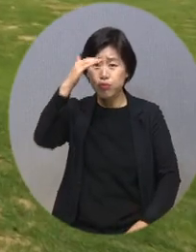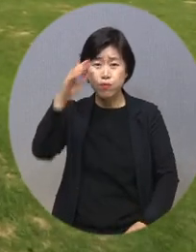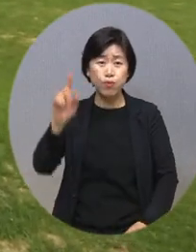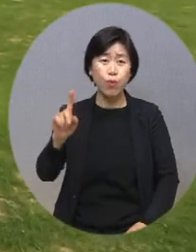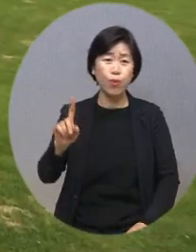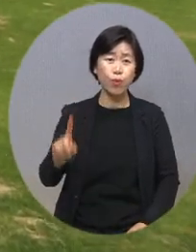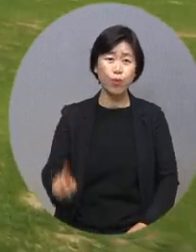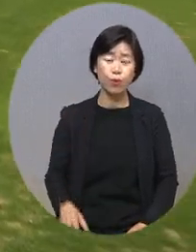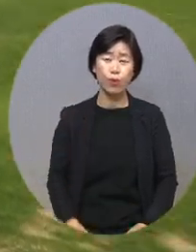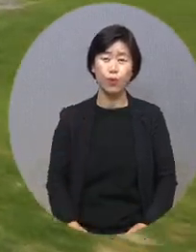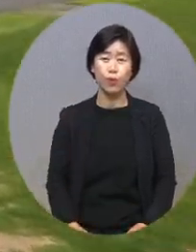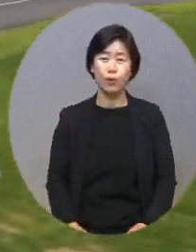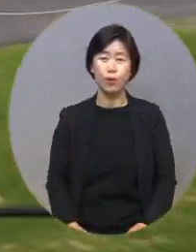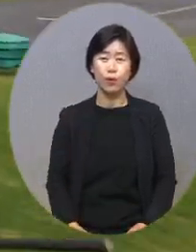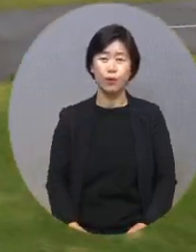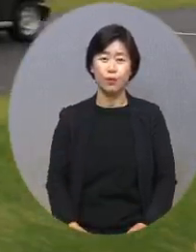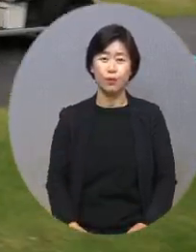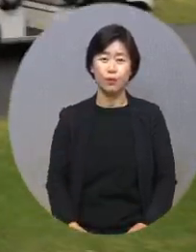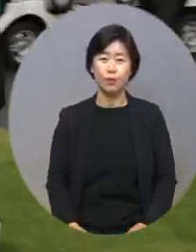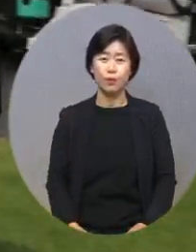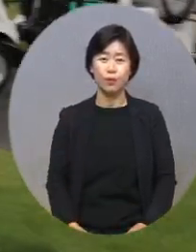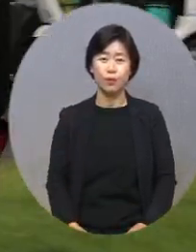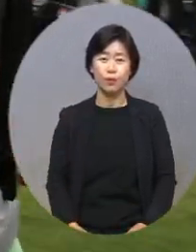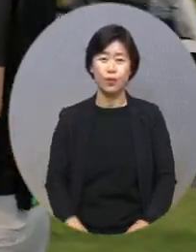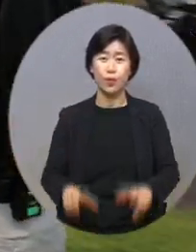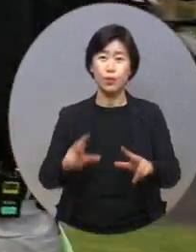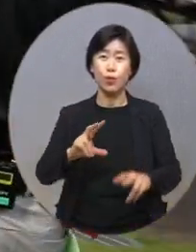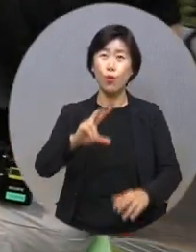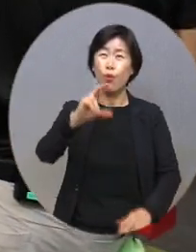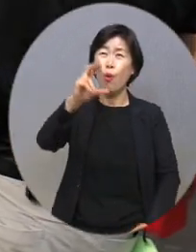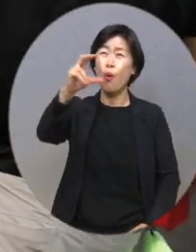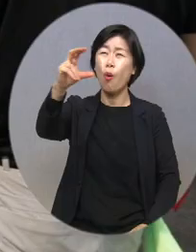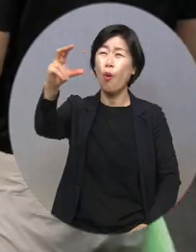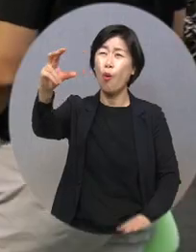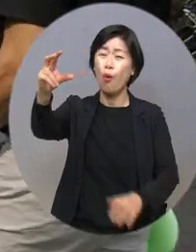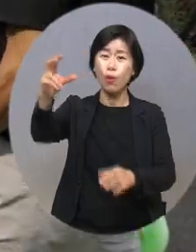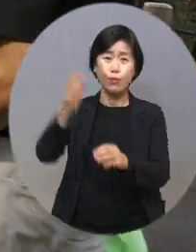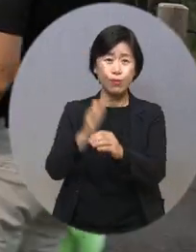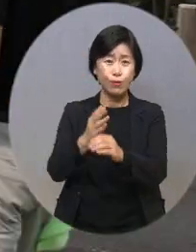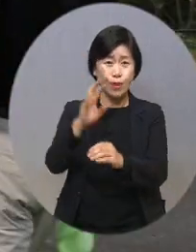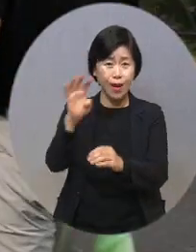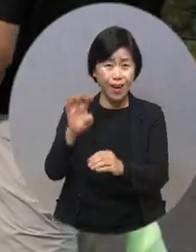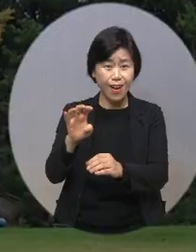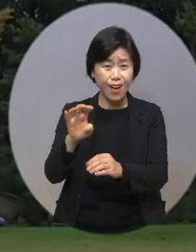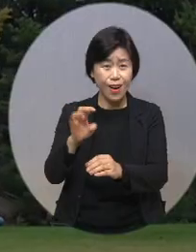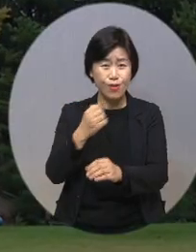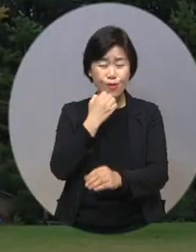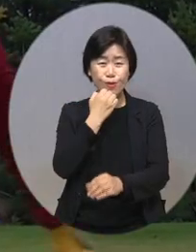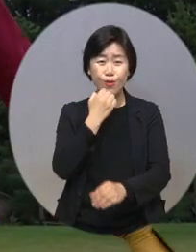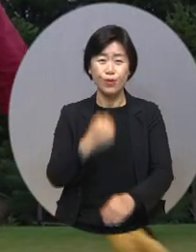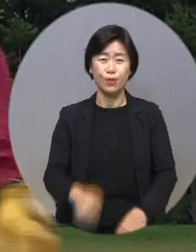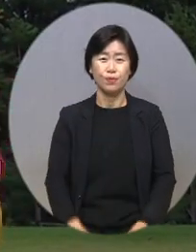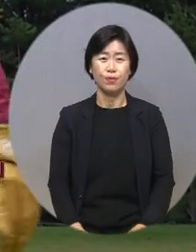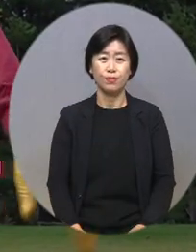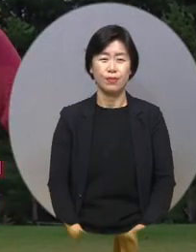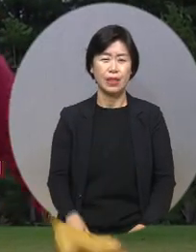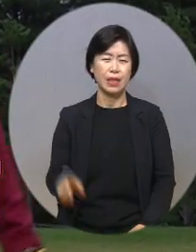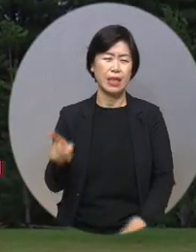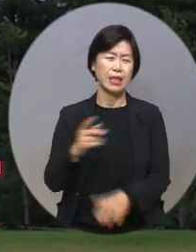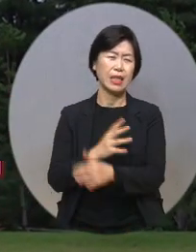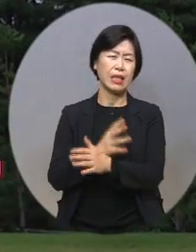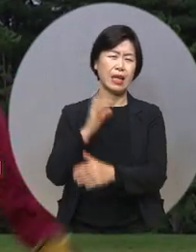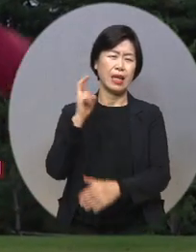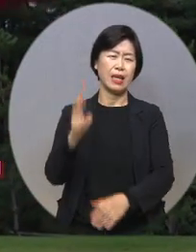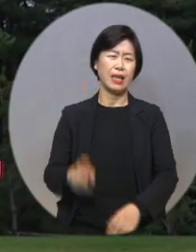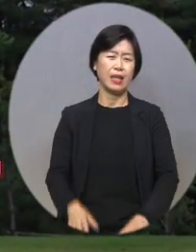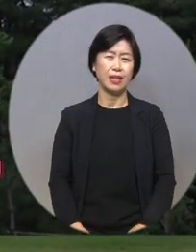어? 어? 아직도 떠 있는 거죠, 아직? 오, 너무 잘 갔다. 너무 잘 갔다. 아니, 창경 대표 일부러. 오, 나이스,